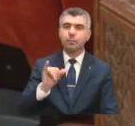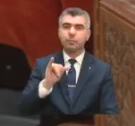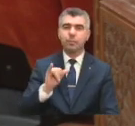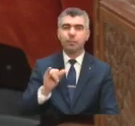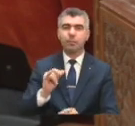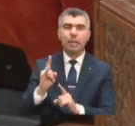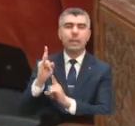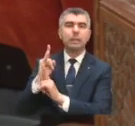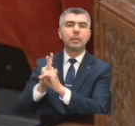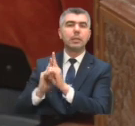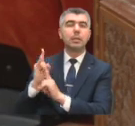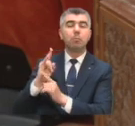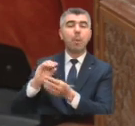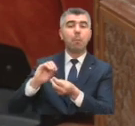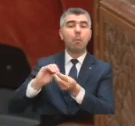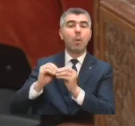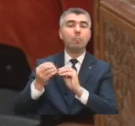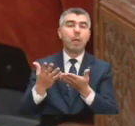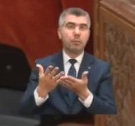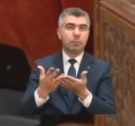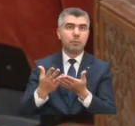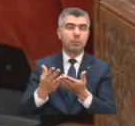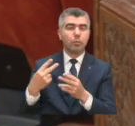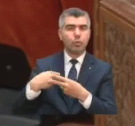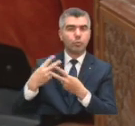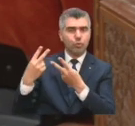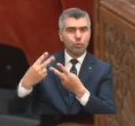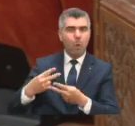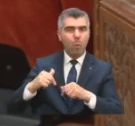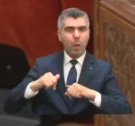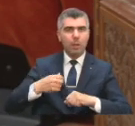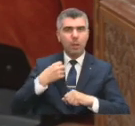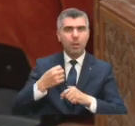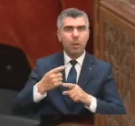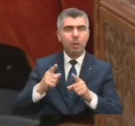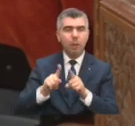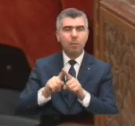ديال المشاكل اللي كاين. اولا انا ملي جيت لقيت ما كاينش المنظومه ديال